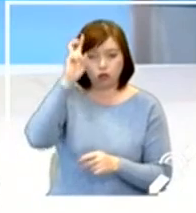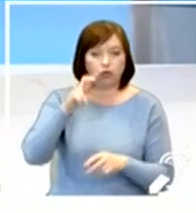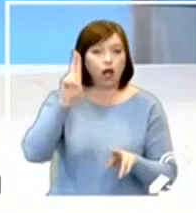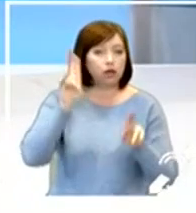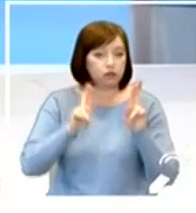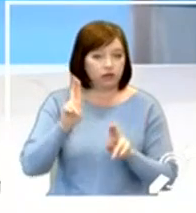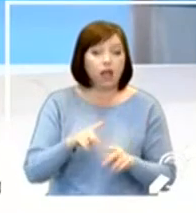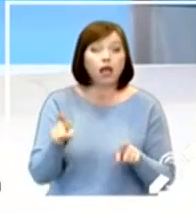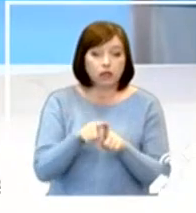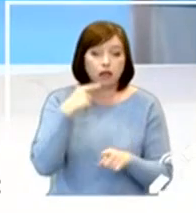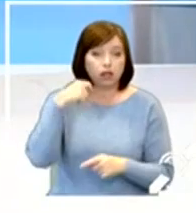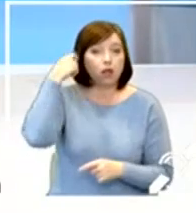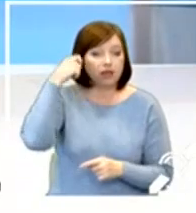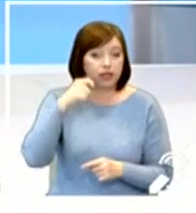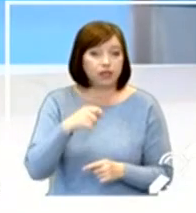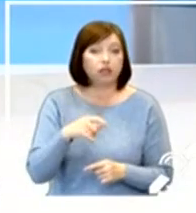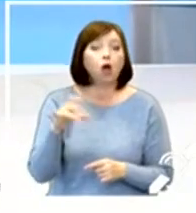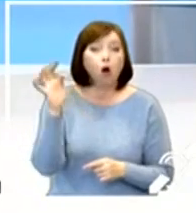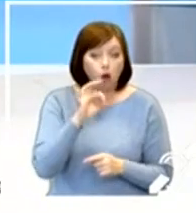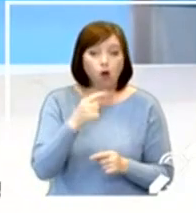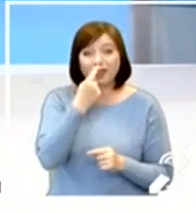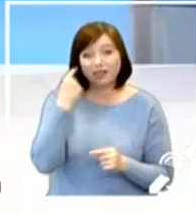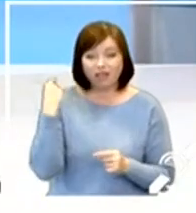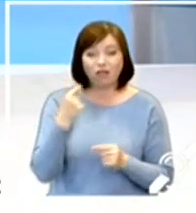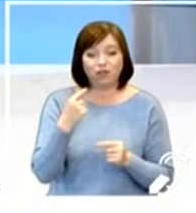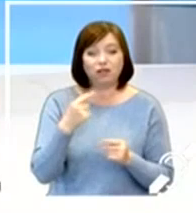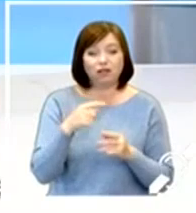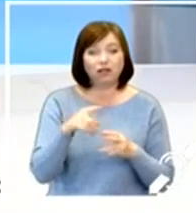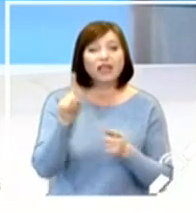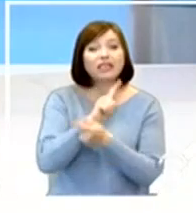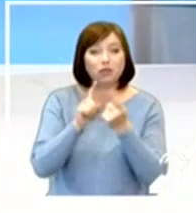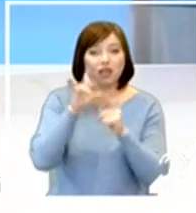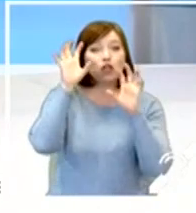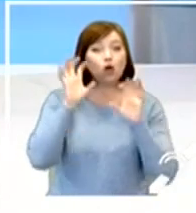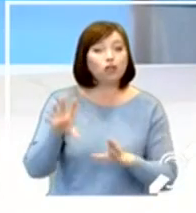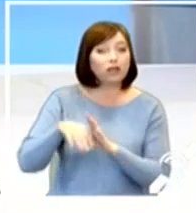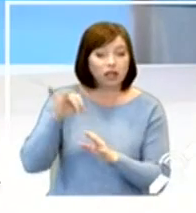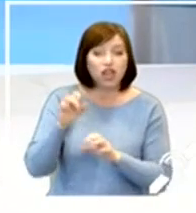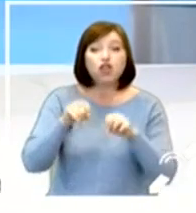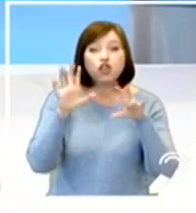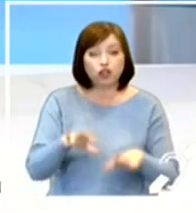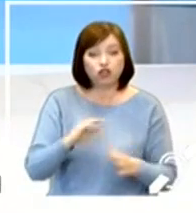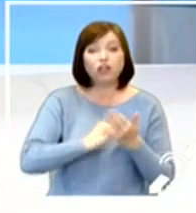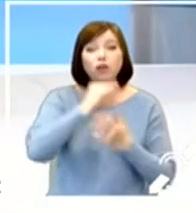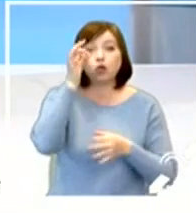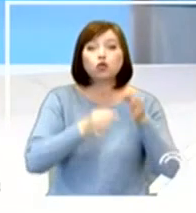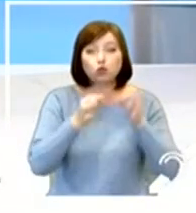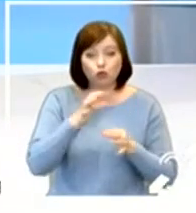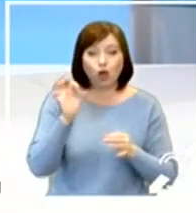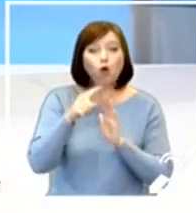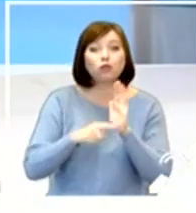spus șeful statului, cu referire la recentele modificări făcute în codul electoral și decizia Curții